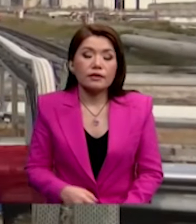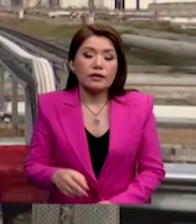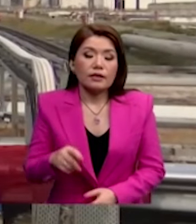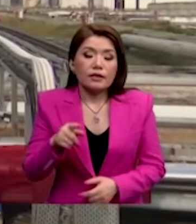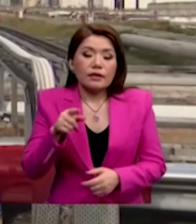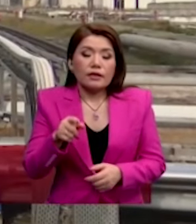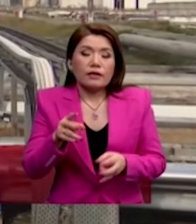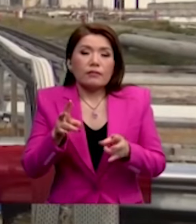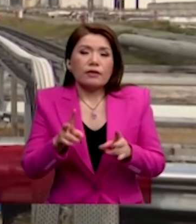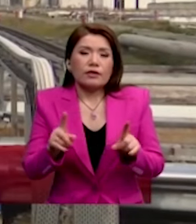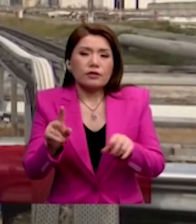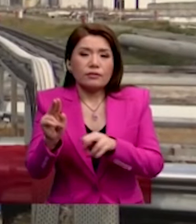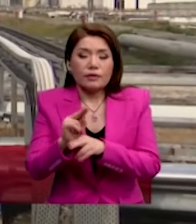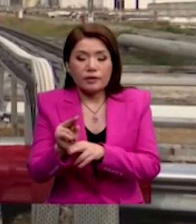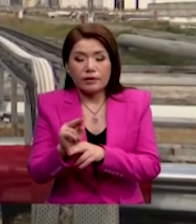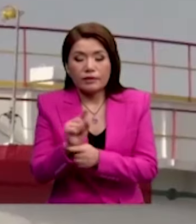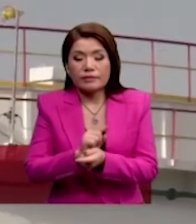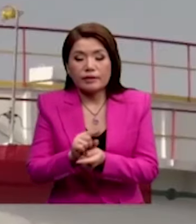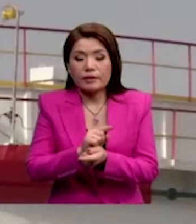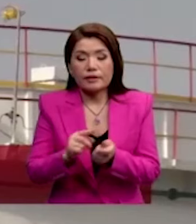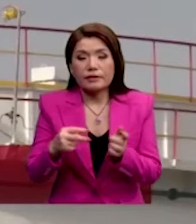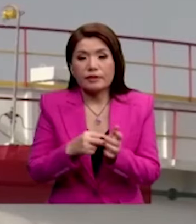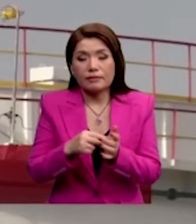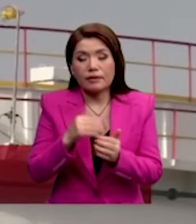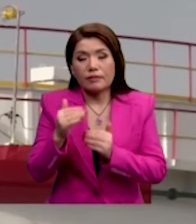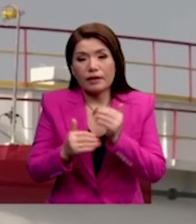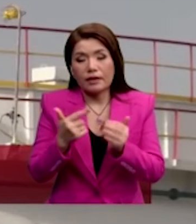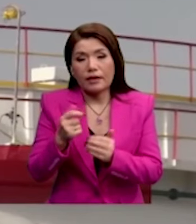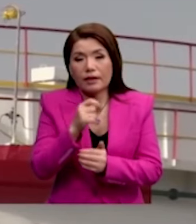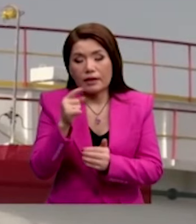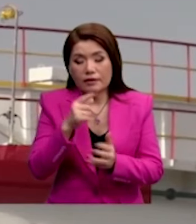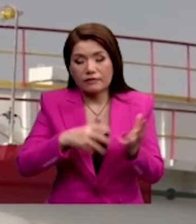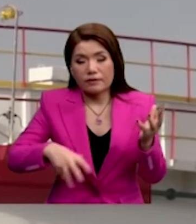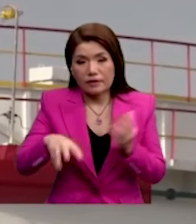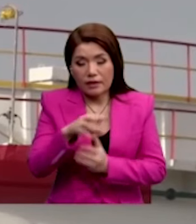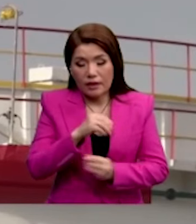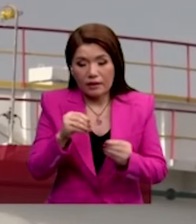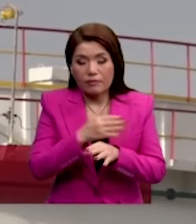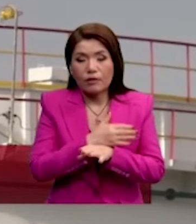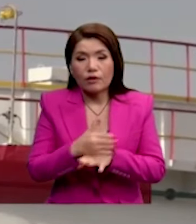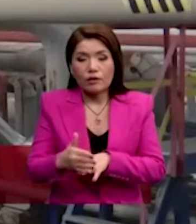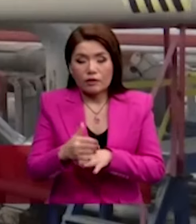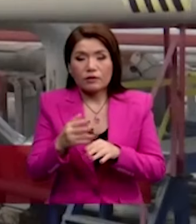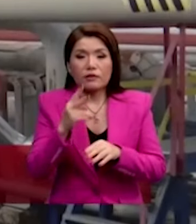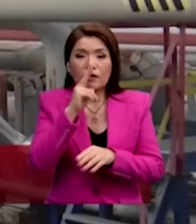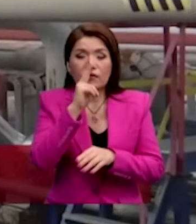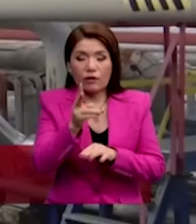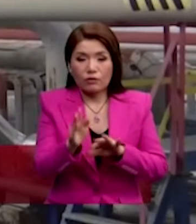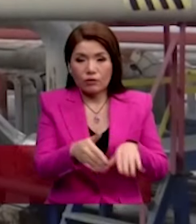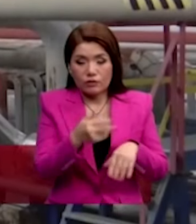Исправлять плачевную ситуацию собираются через реформу ценообразования и развития газовой отрасли в целом. Так, с опозданием почти на